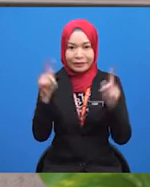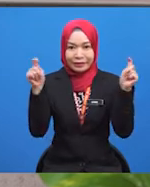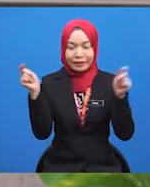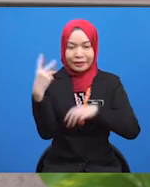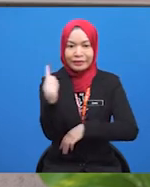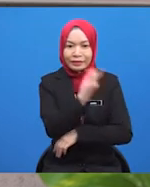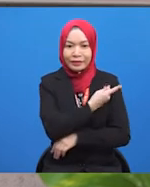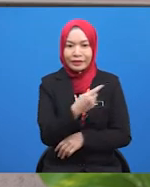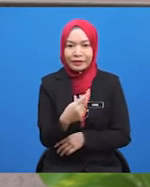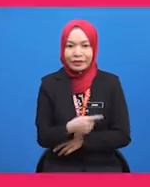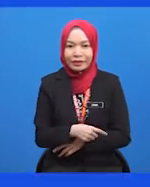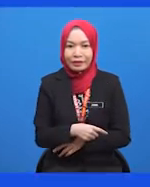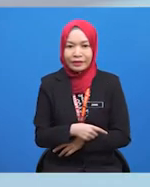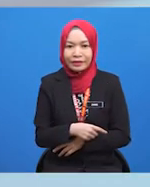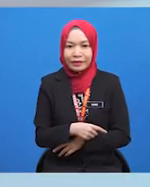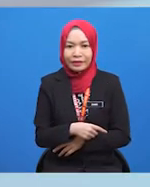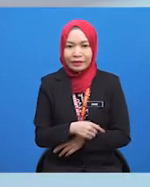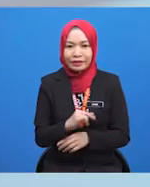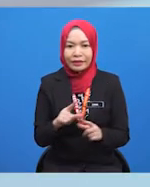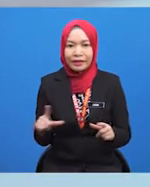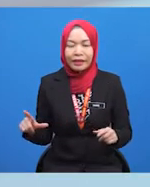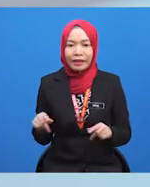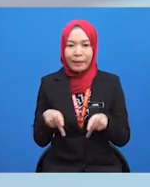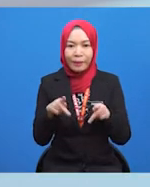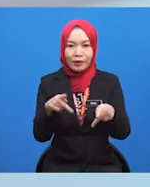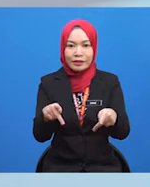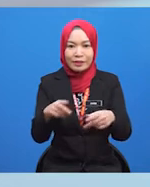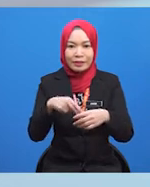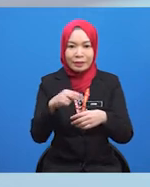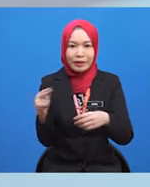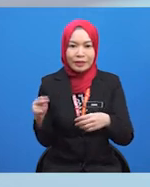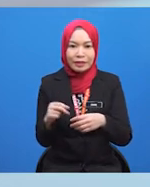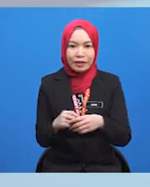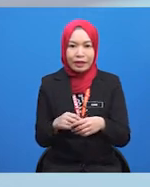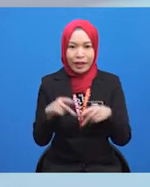pembelajaran kita ialah proses penghasilan poster.